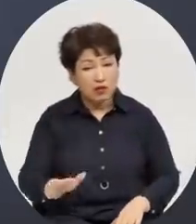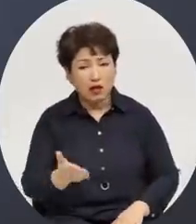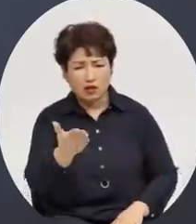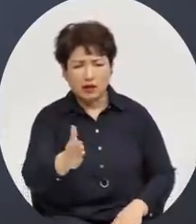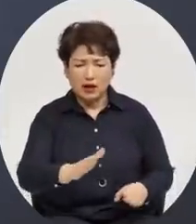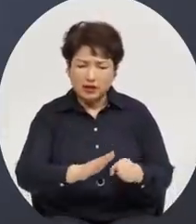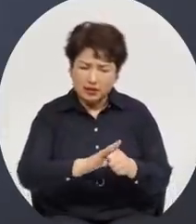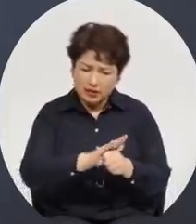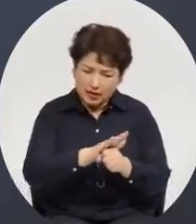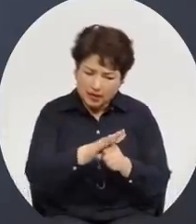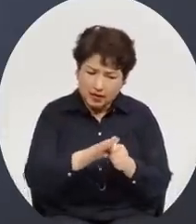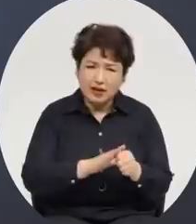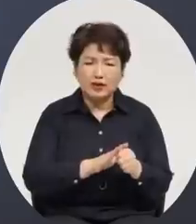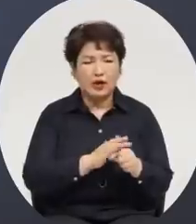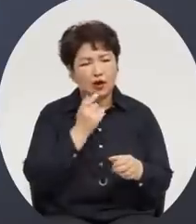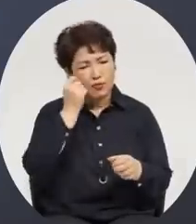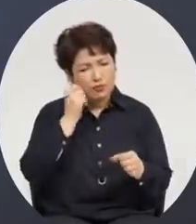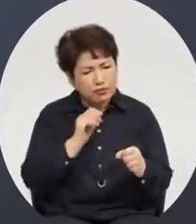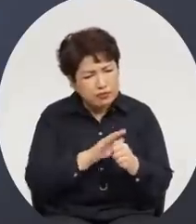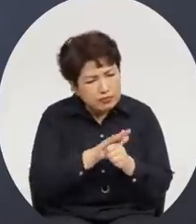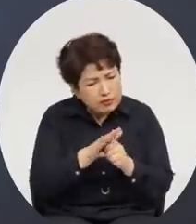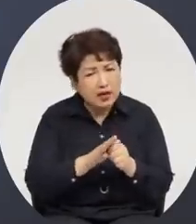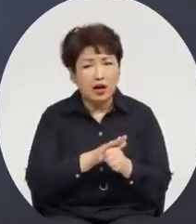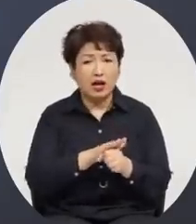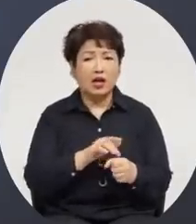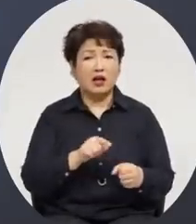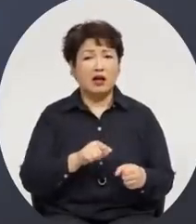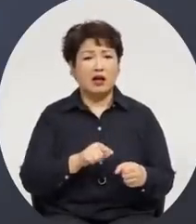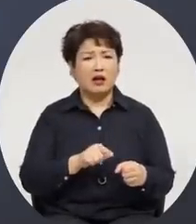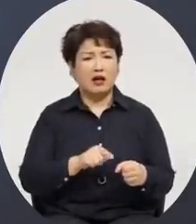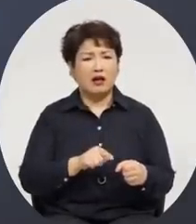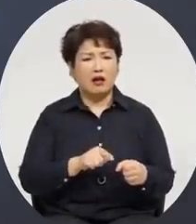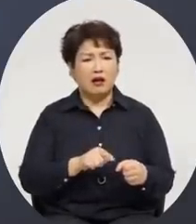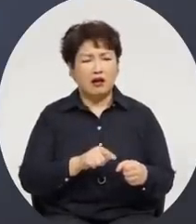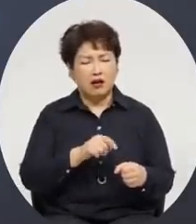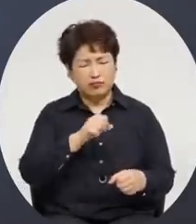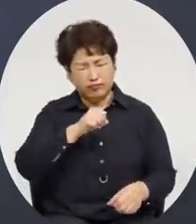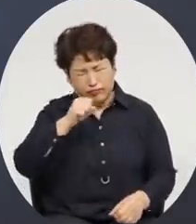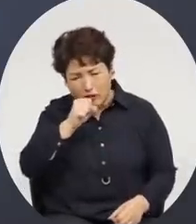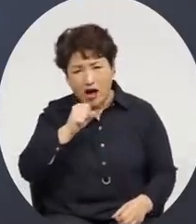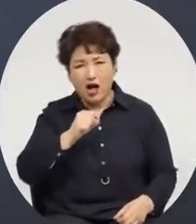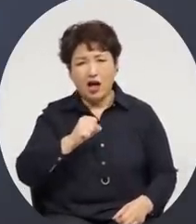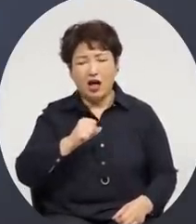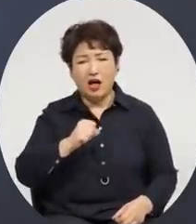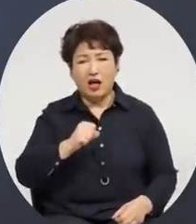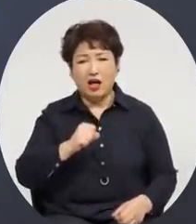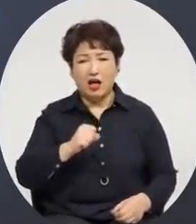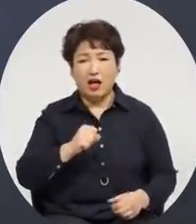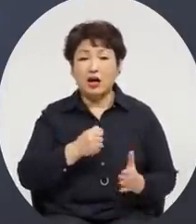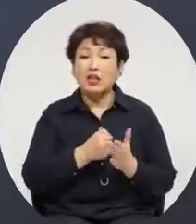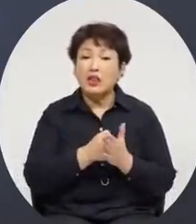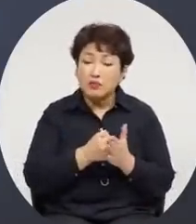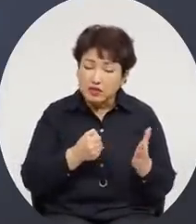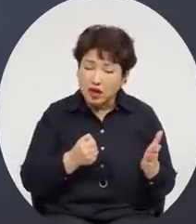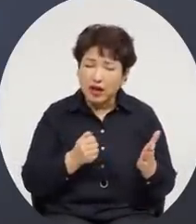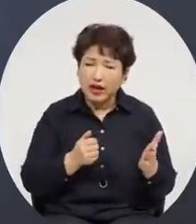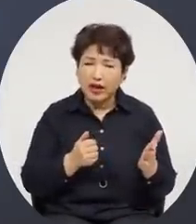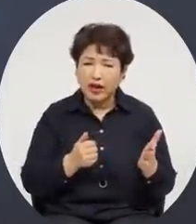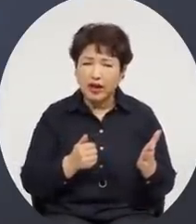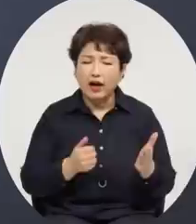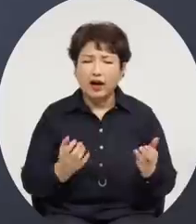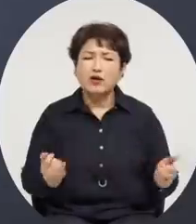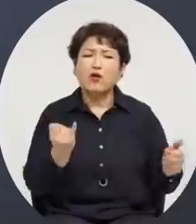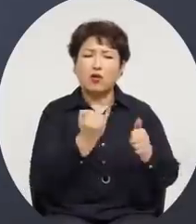뭐 불쌍히 여기든지 사랑하든지 뭐 어여삐 여기든지 어떤 관점에서